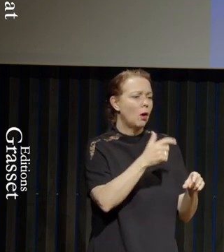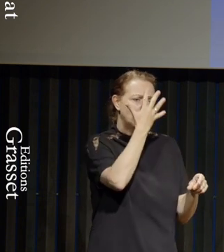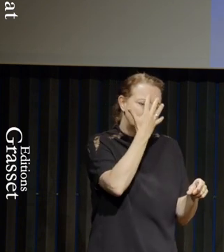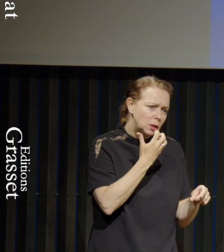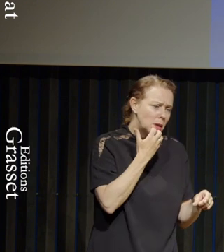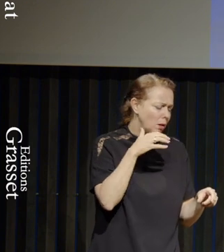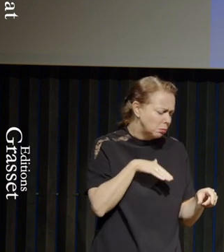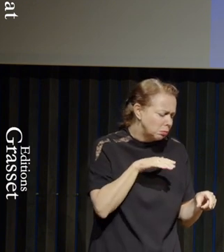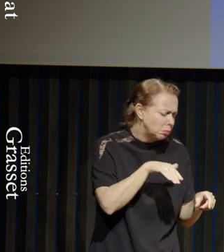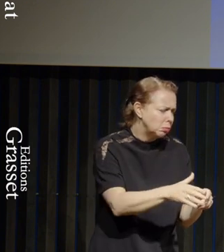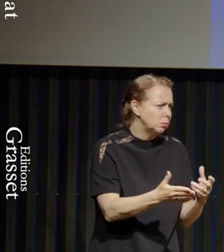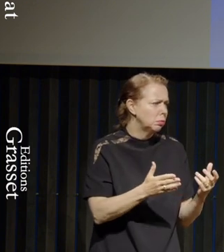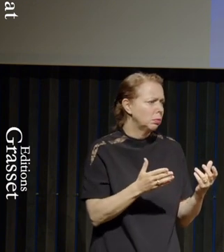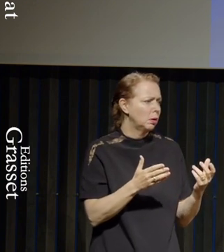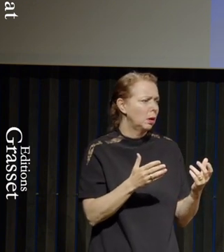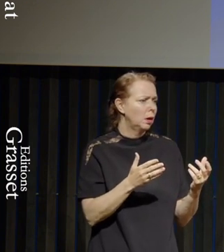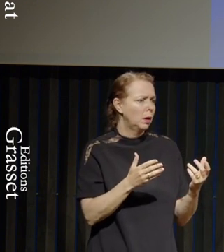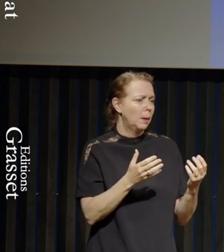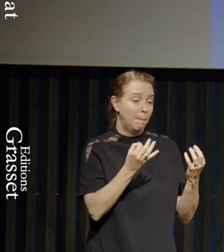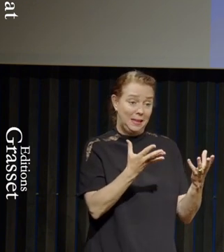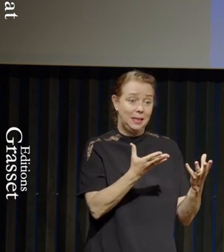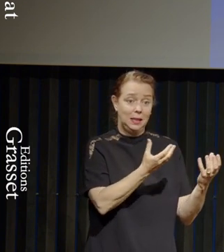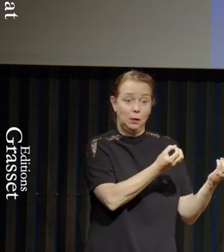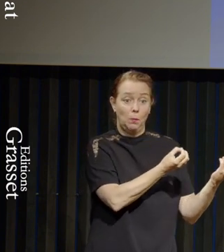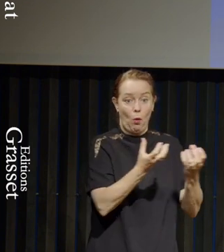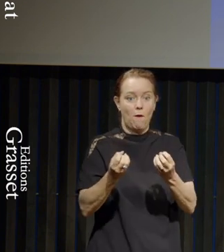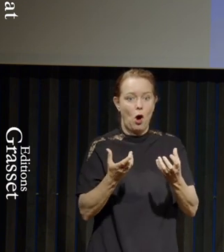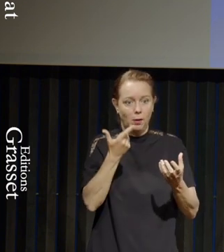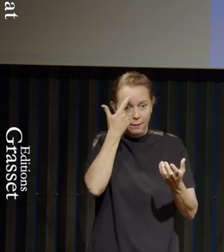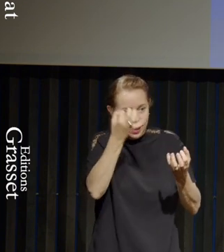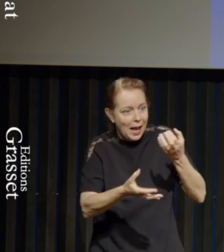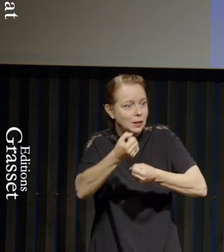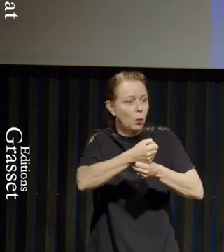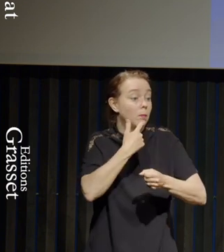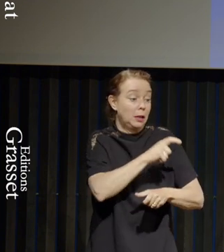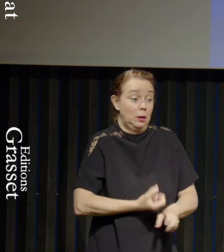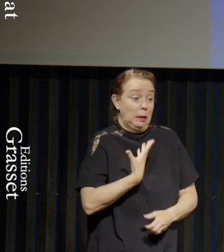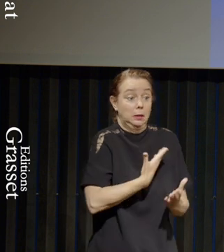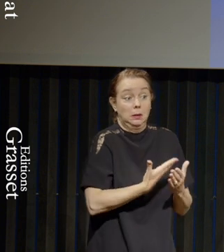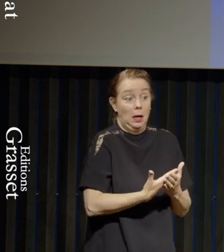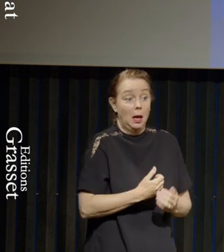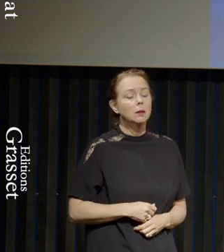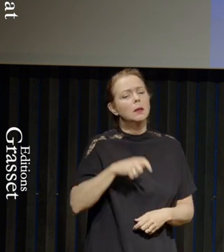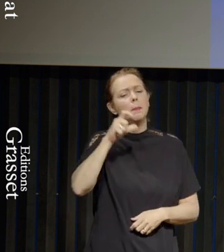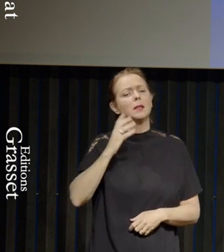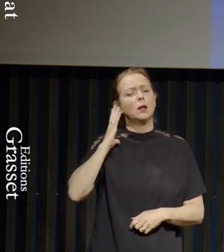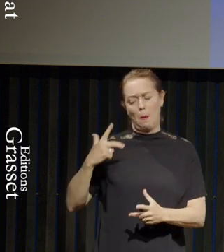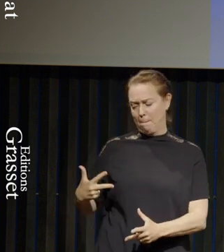était... finalement la matrice de toute création, que pour les